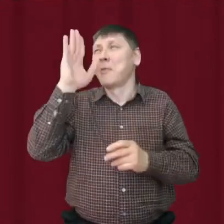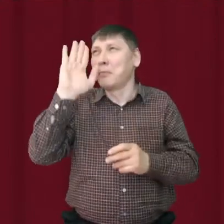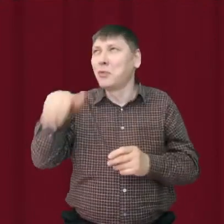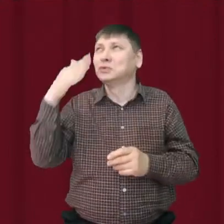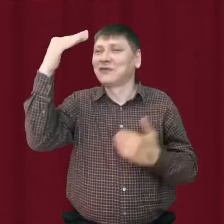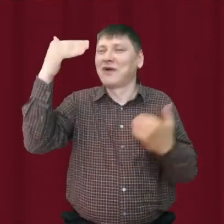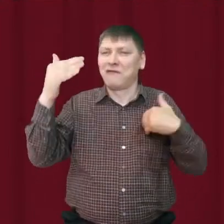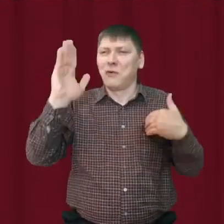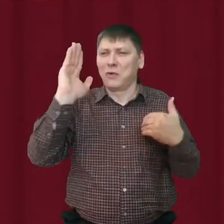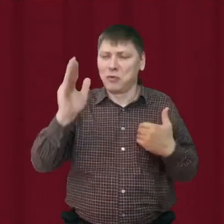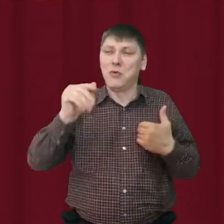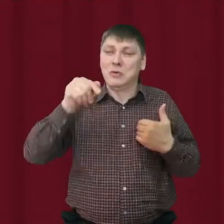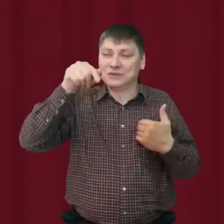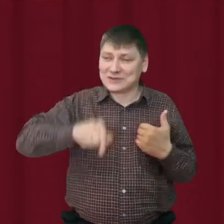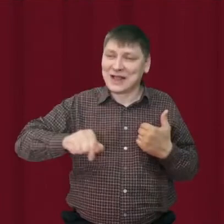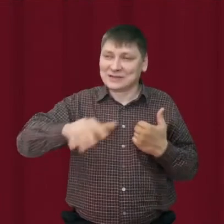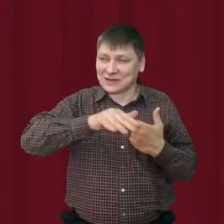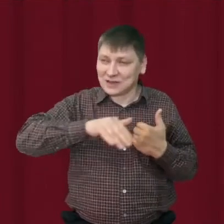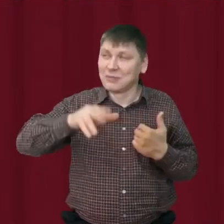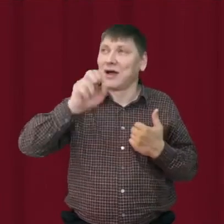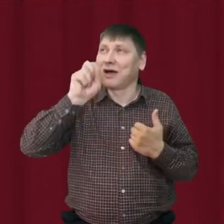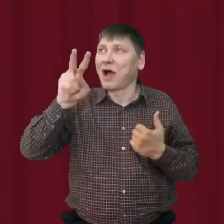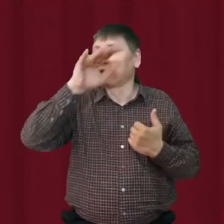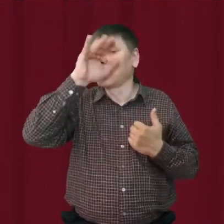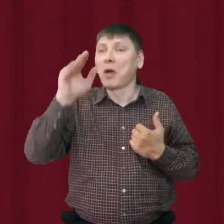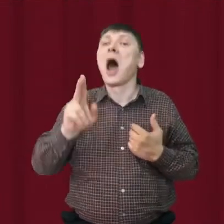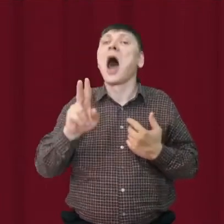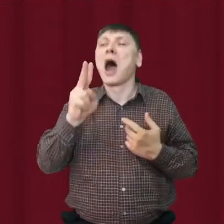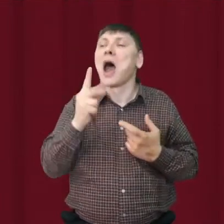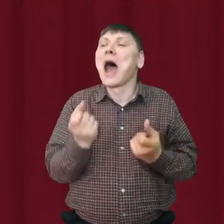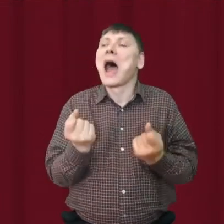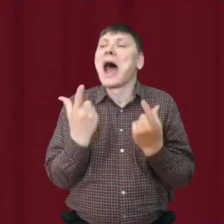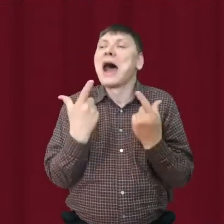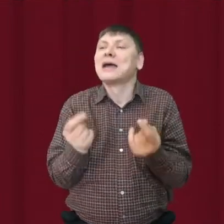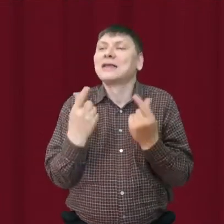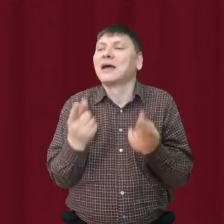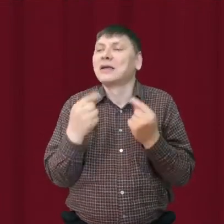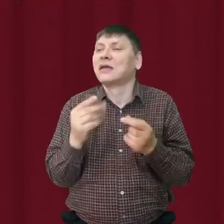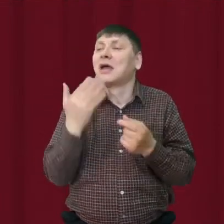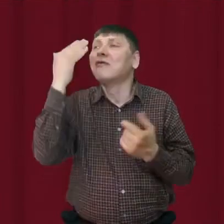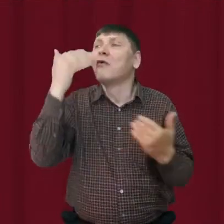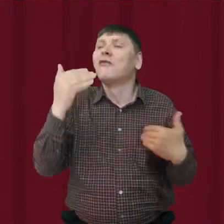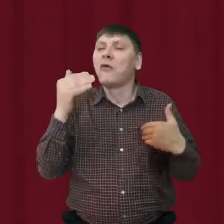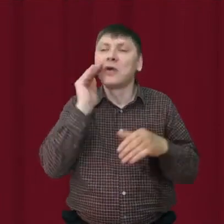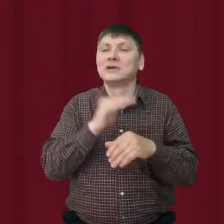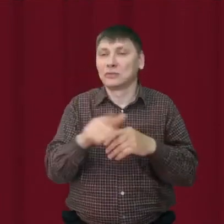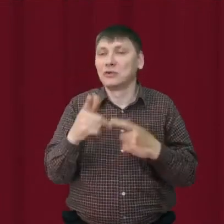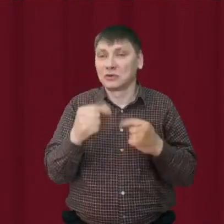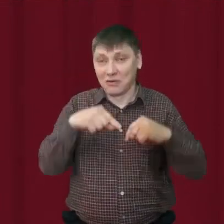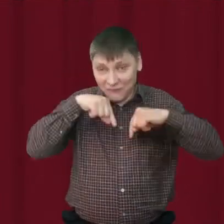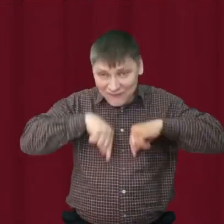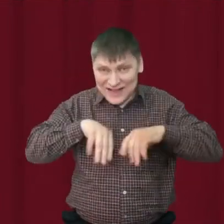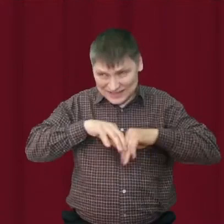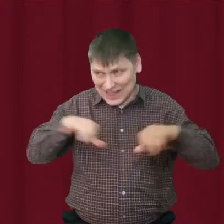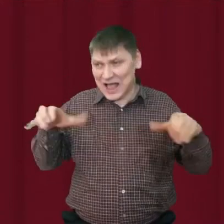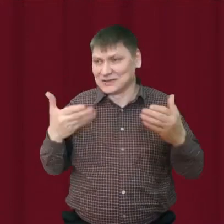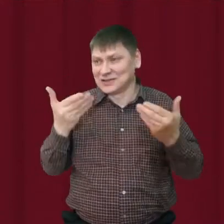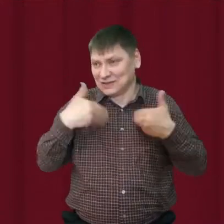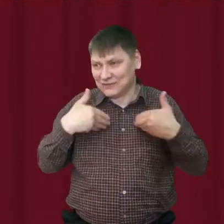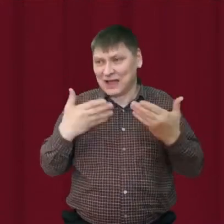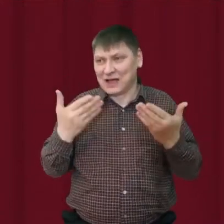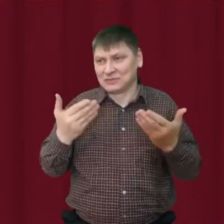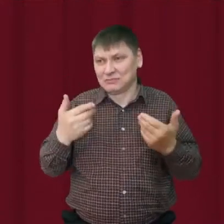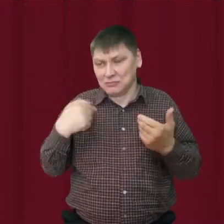как на небе. А мы исполнители Божьей воли. Иисус Христос сказал, Евангелие от Иоанна, 14 глава, 15